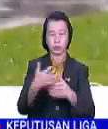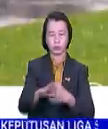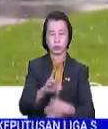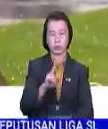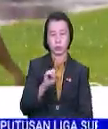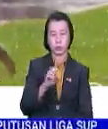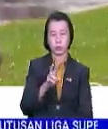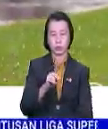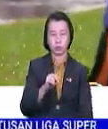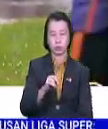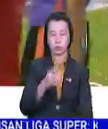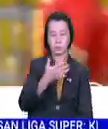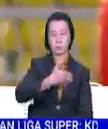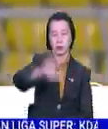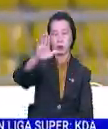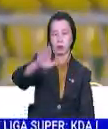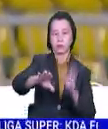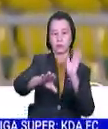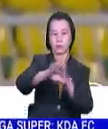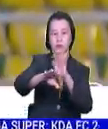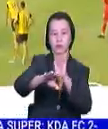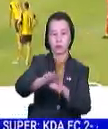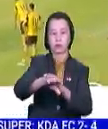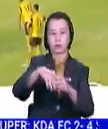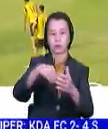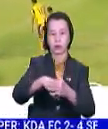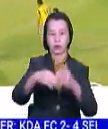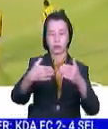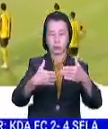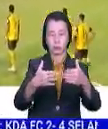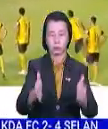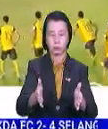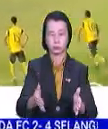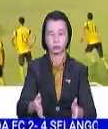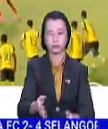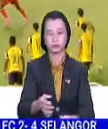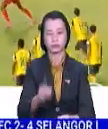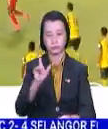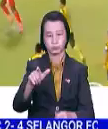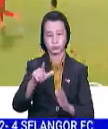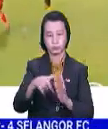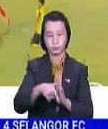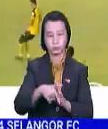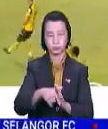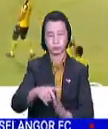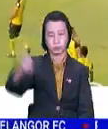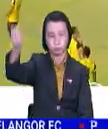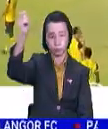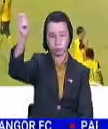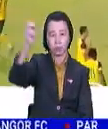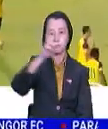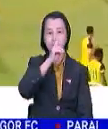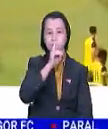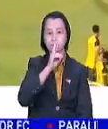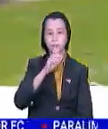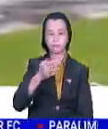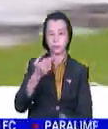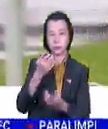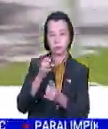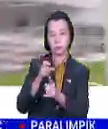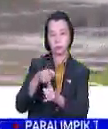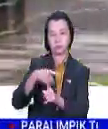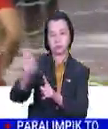Renan menampan bola menggunakan tangan di dalam kotak penalti. Dia kemudian dilayangkan kad merah dan dibuang